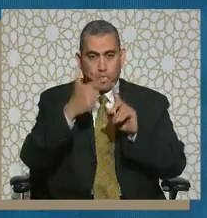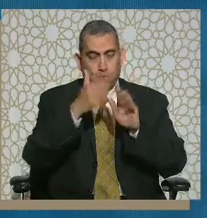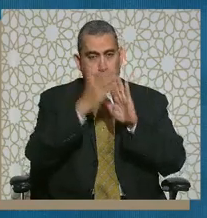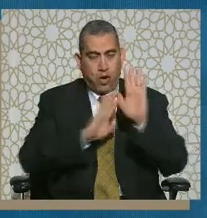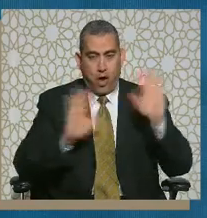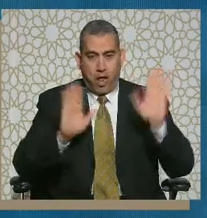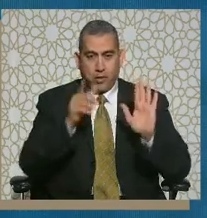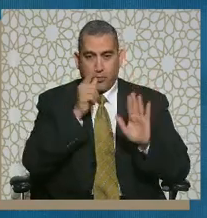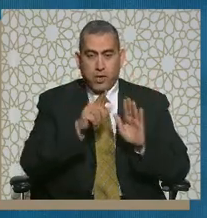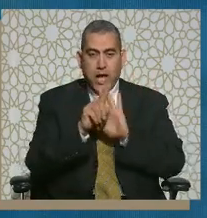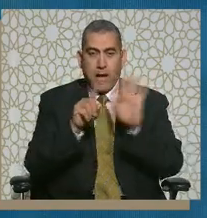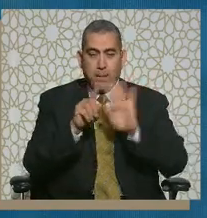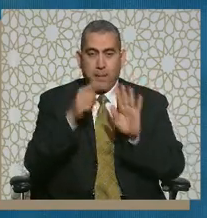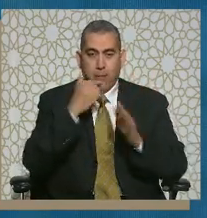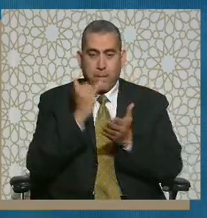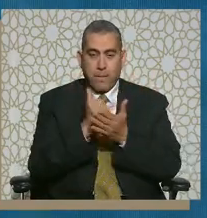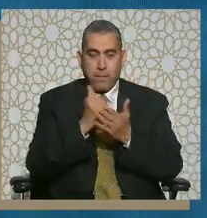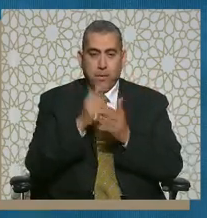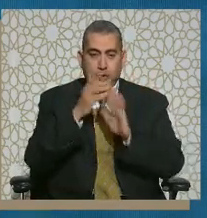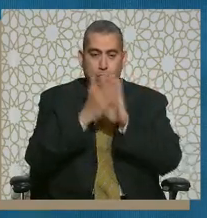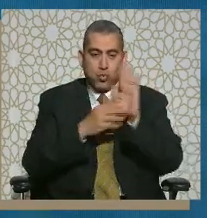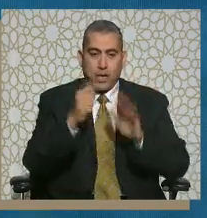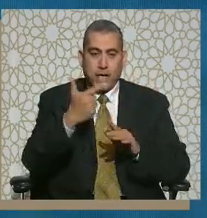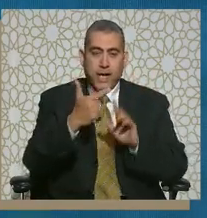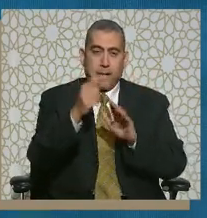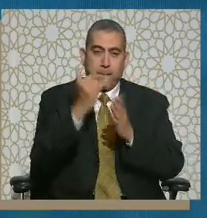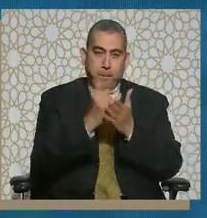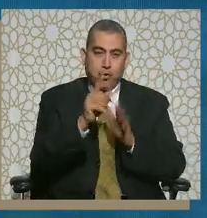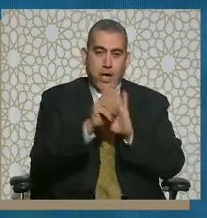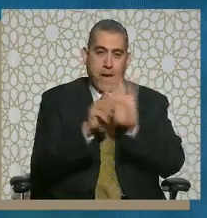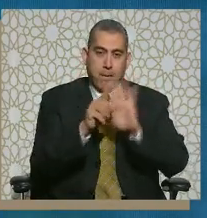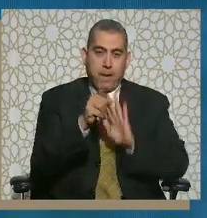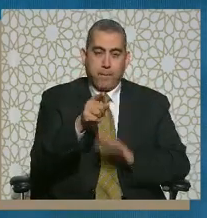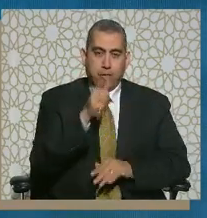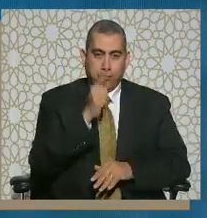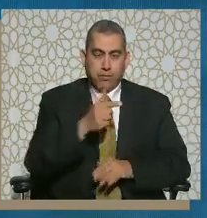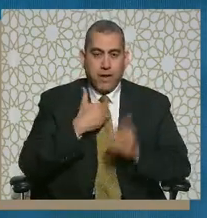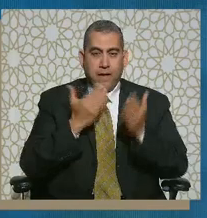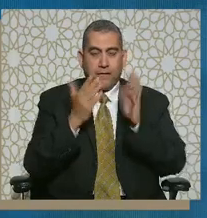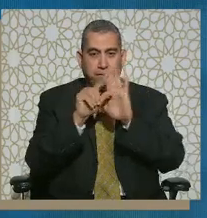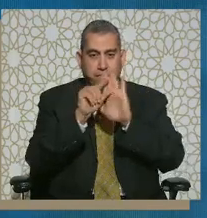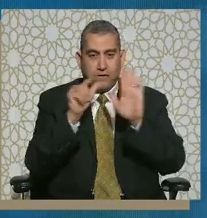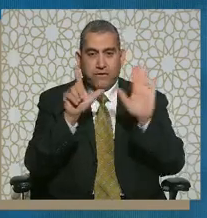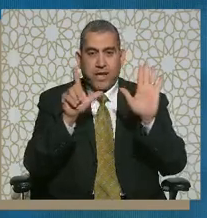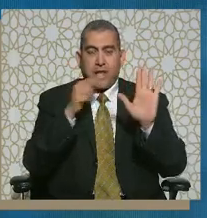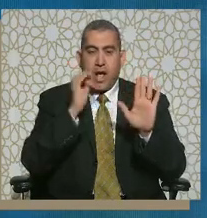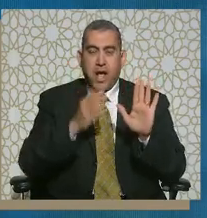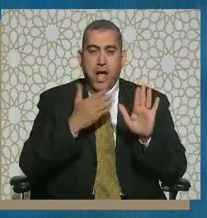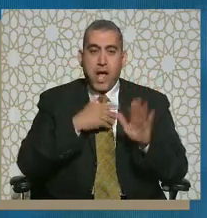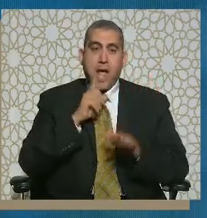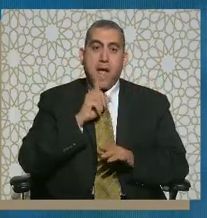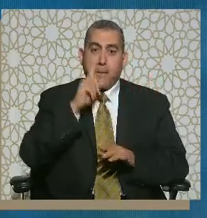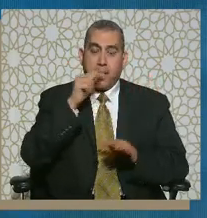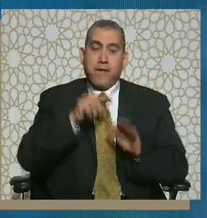خلاص هو الإمام هو اللي بيتحمل عنك السورة الثانية. تمام، يعني اقرا الفاتحه بس اول ما بيقول امين اقرا الفاتحه على طول.